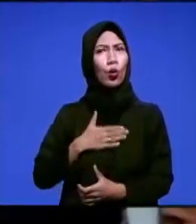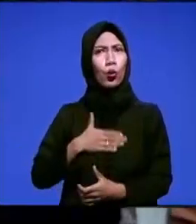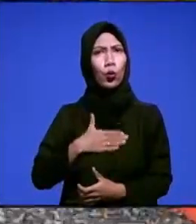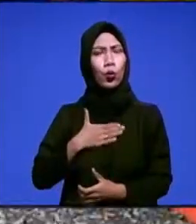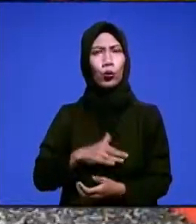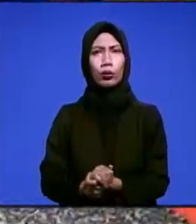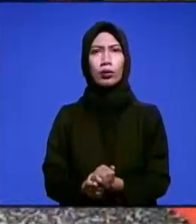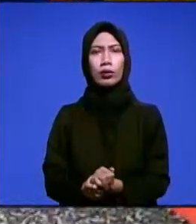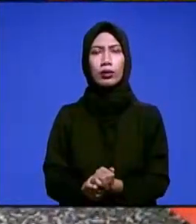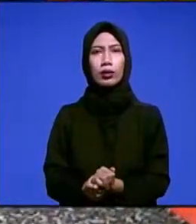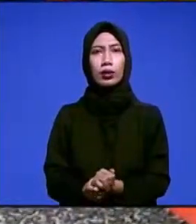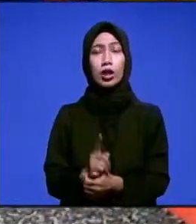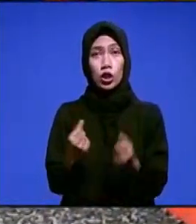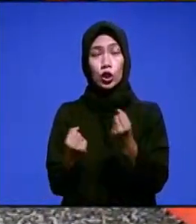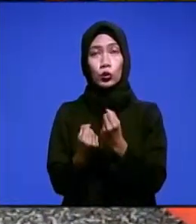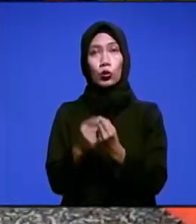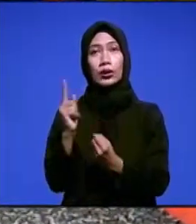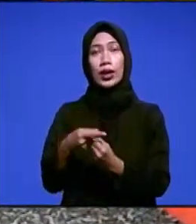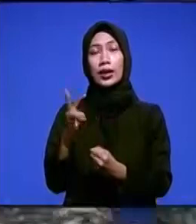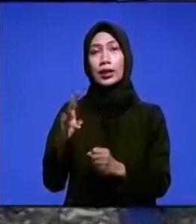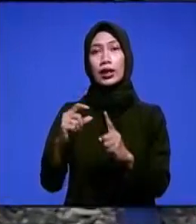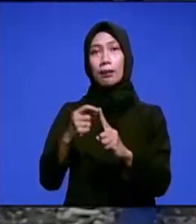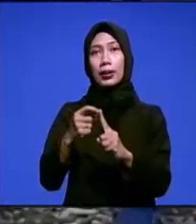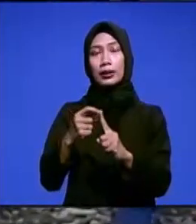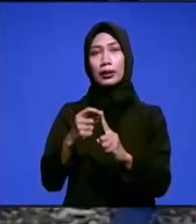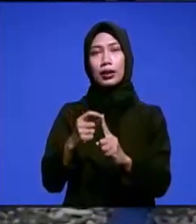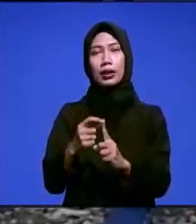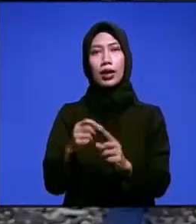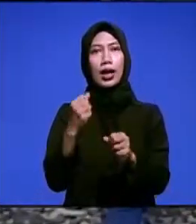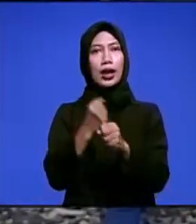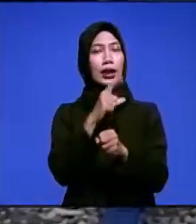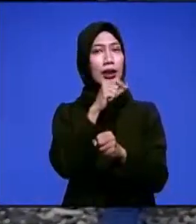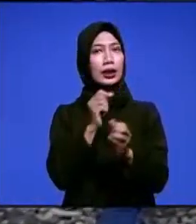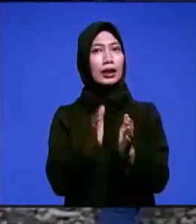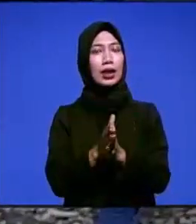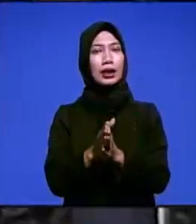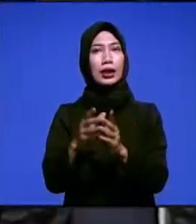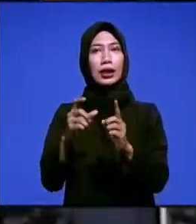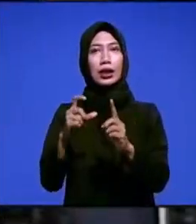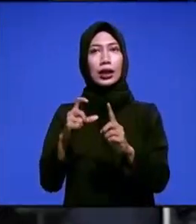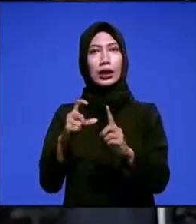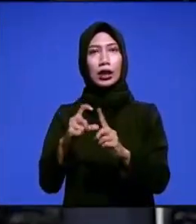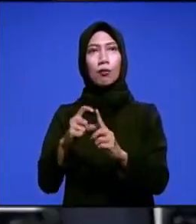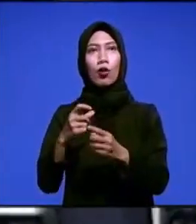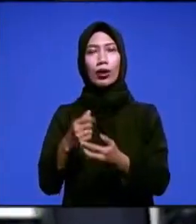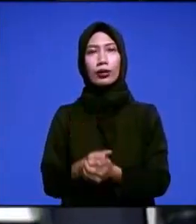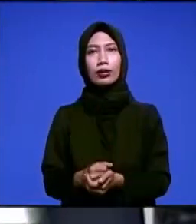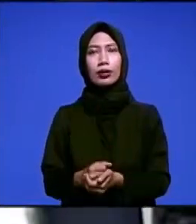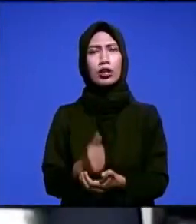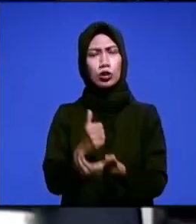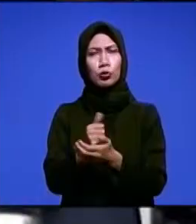yang maju pilkada dengan dukungan dari Partai Gerindra dan Demokrat mengaku telah meminta pendukungnya untuk mematuhi protokol